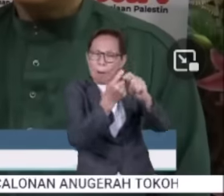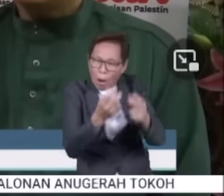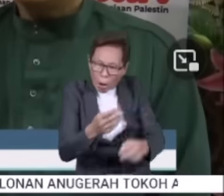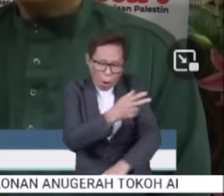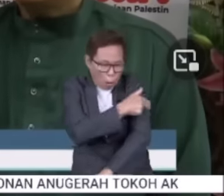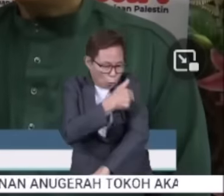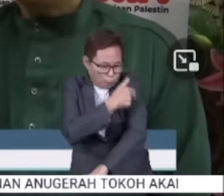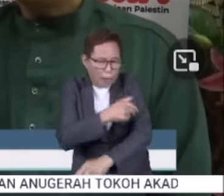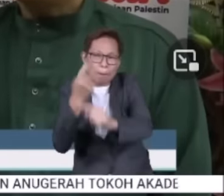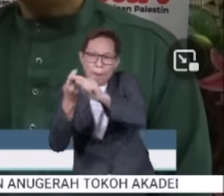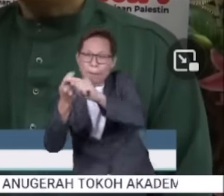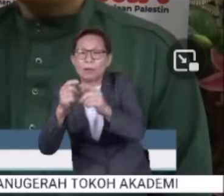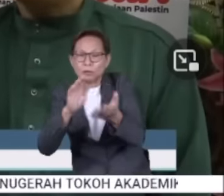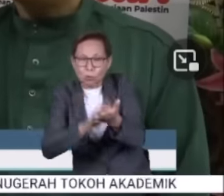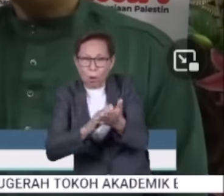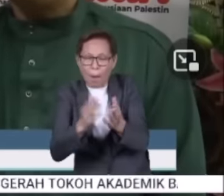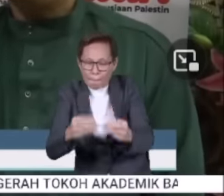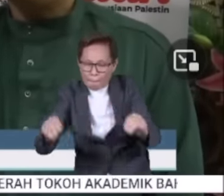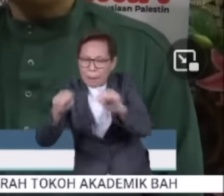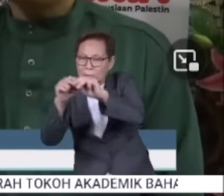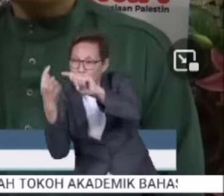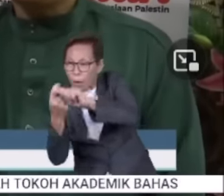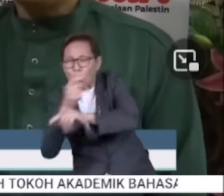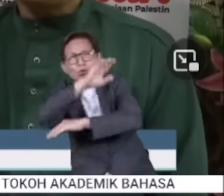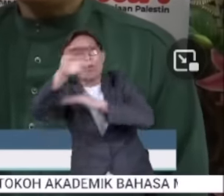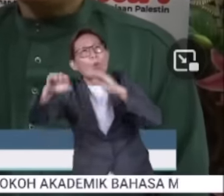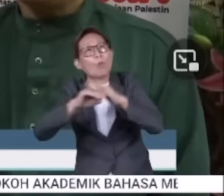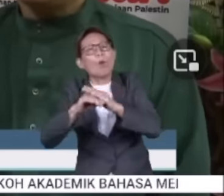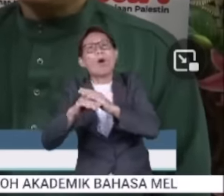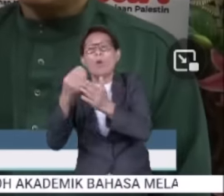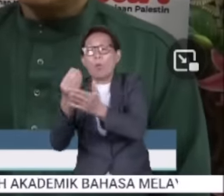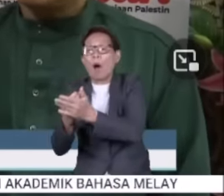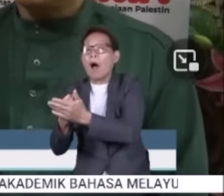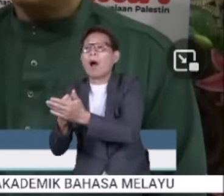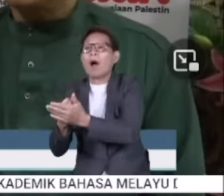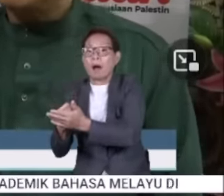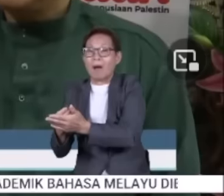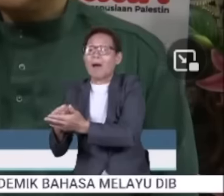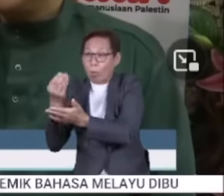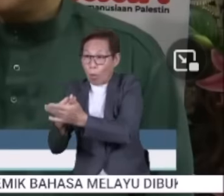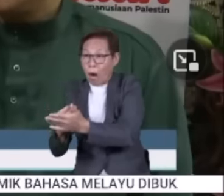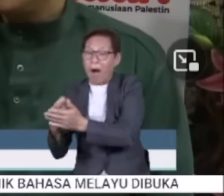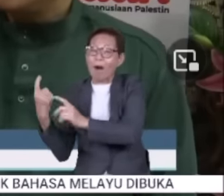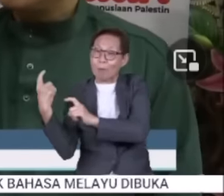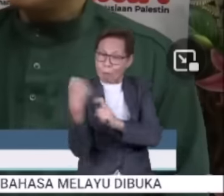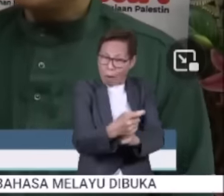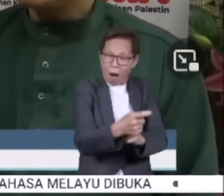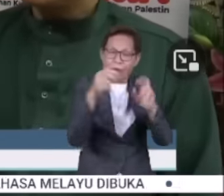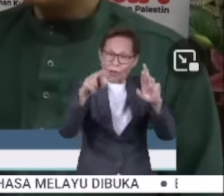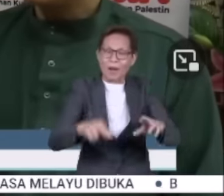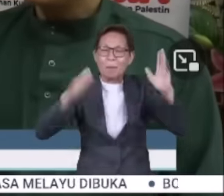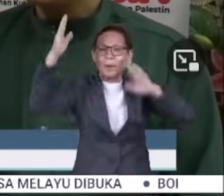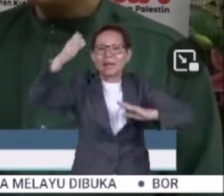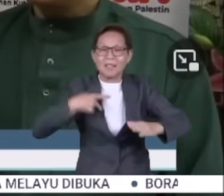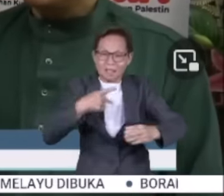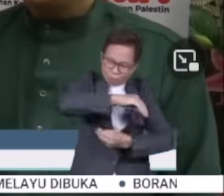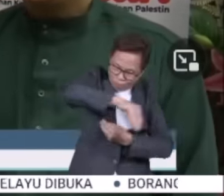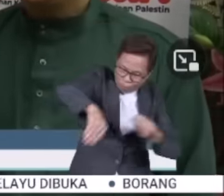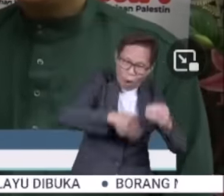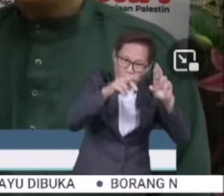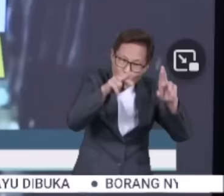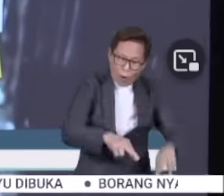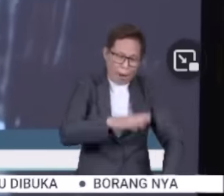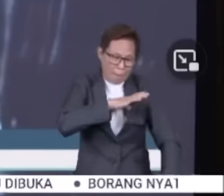hospital, sekolah, masjid, yang keseluruhannya adalah datang daripada rakyat Malaysia yang kita bagikan sama ada kepada rakyat Palestin yang